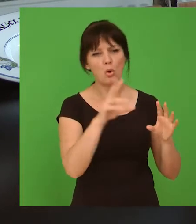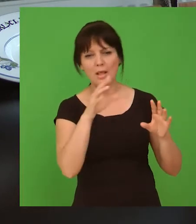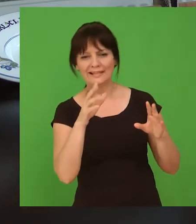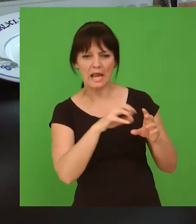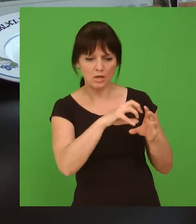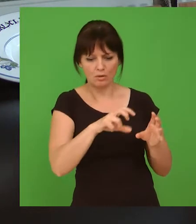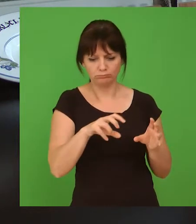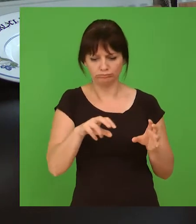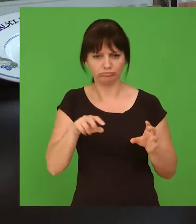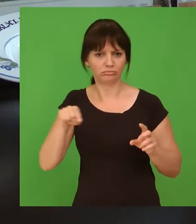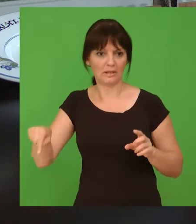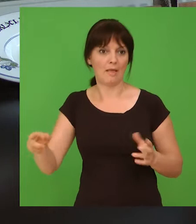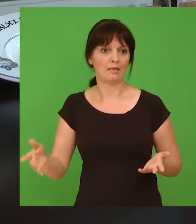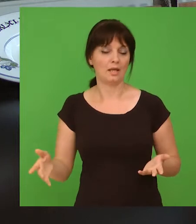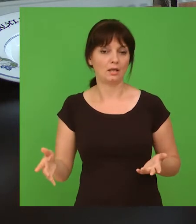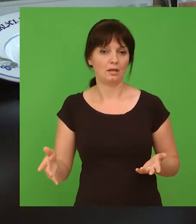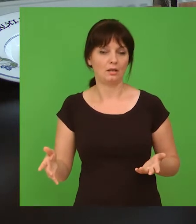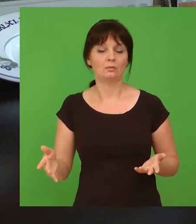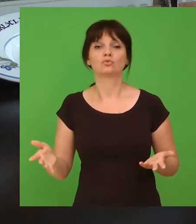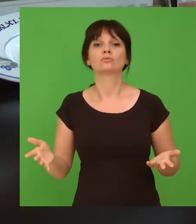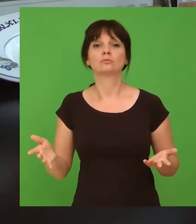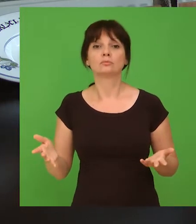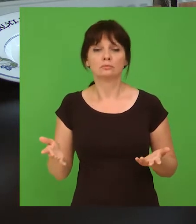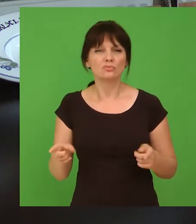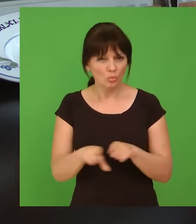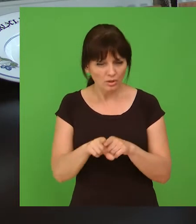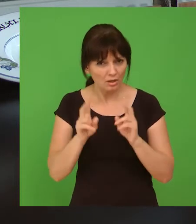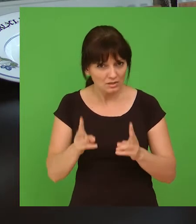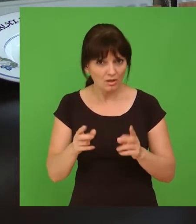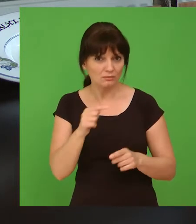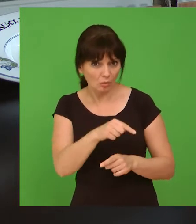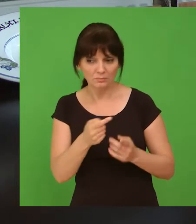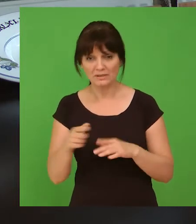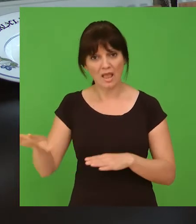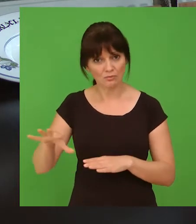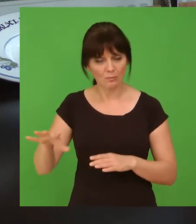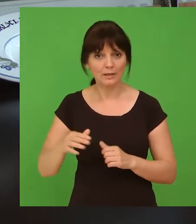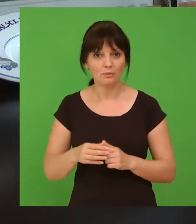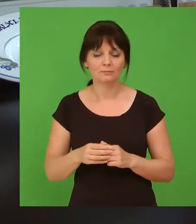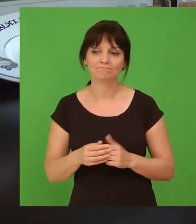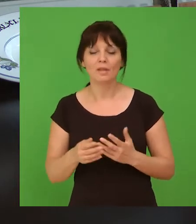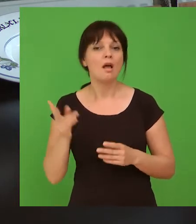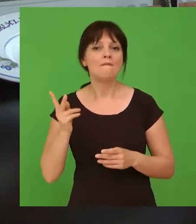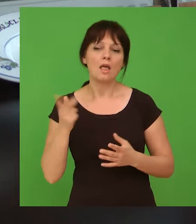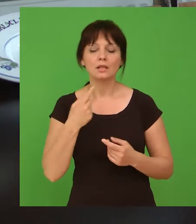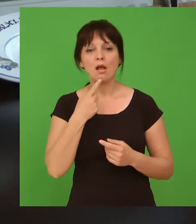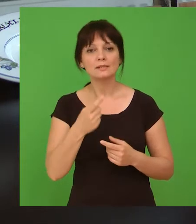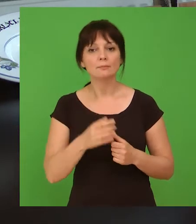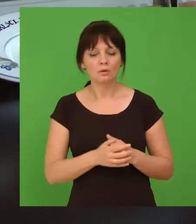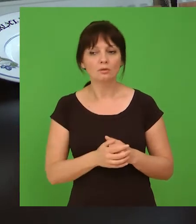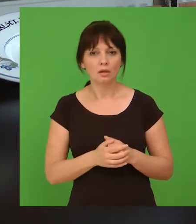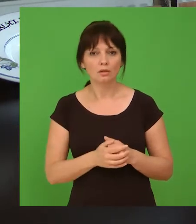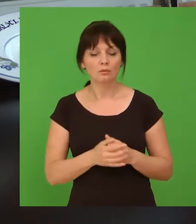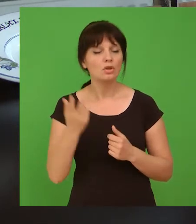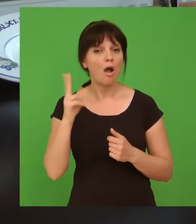a diplomakiosztóból. Akkor ugyanaz folyik, mint Európában? Valaki úgy fogalmazta, hogy folyik a